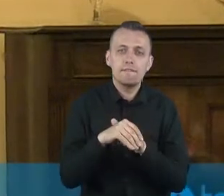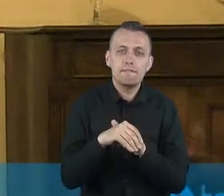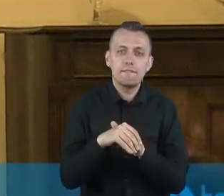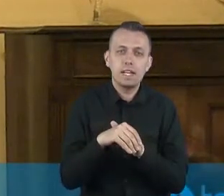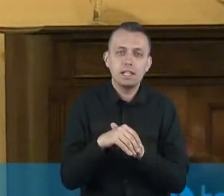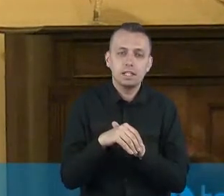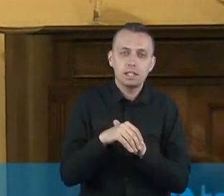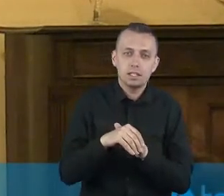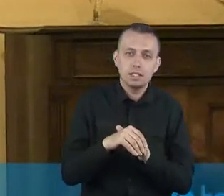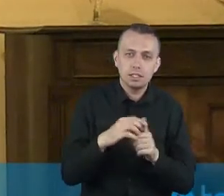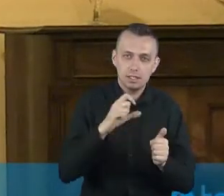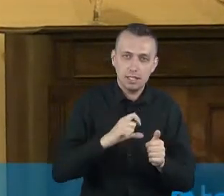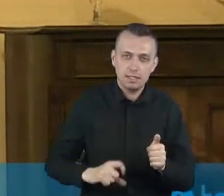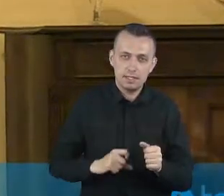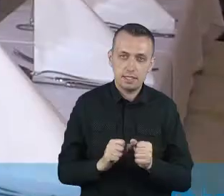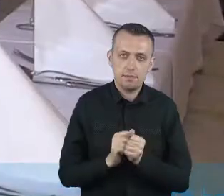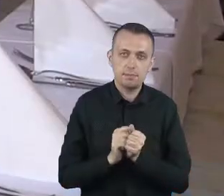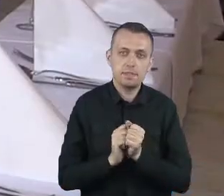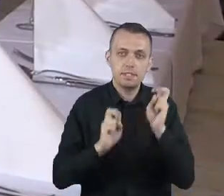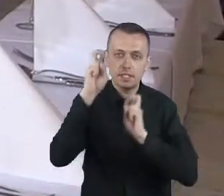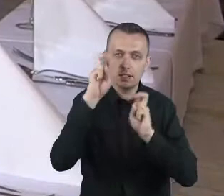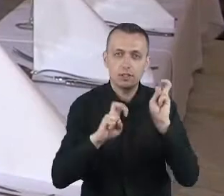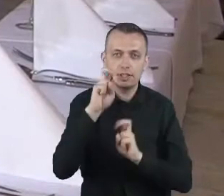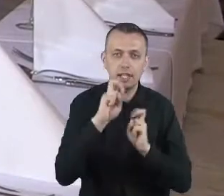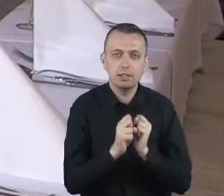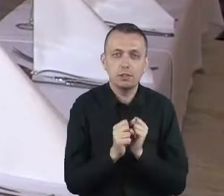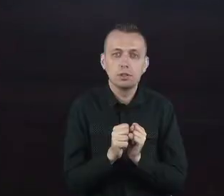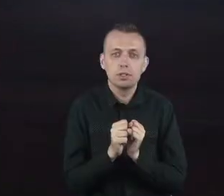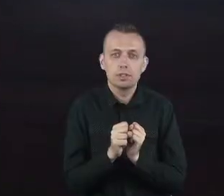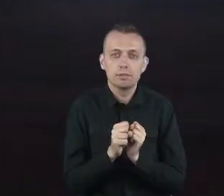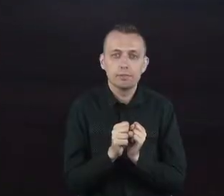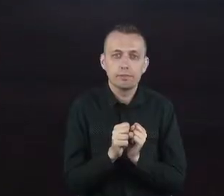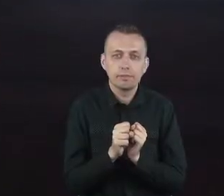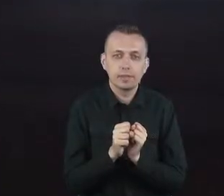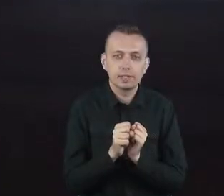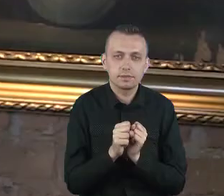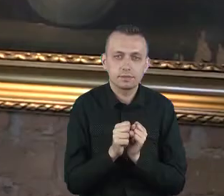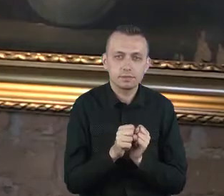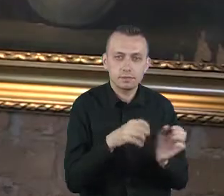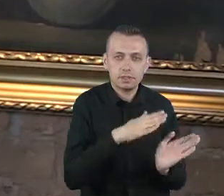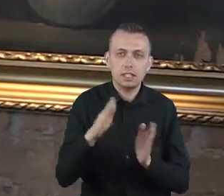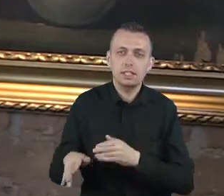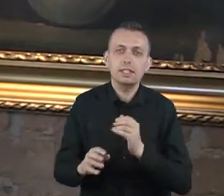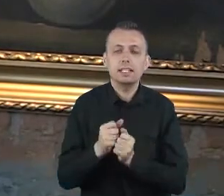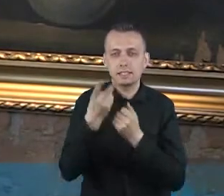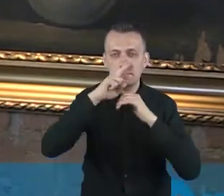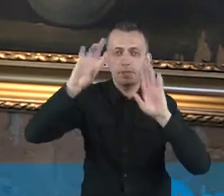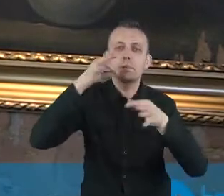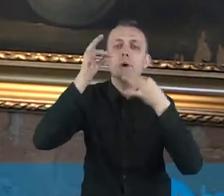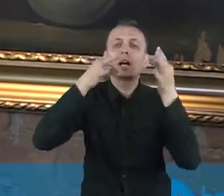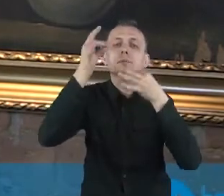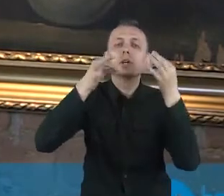Koncert Dominiki Żukowskiej i Andrzeja Korzyckiego otworzył cykl muzycznych spotkań w hotelu i restauracji Rondo. Kolejny koncert już odbędzie